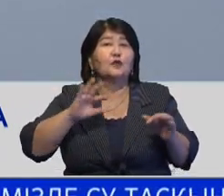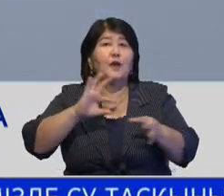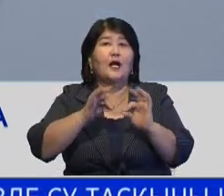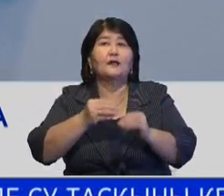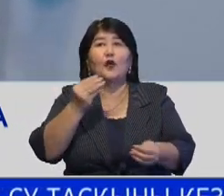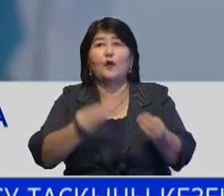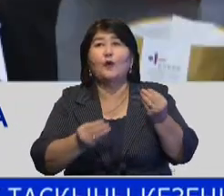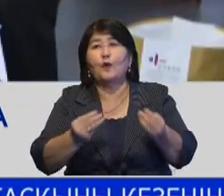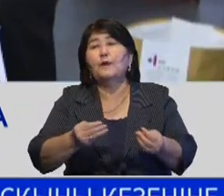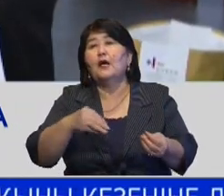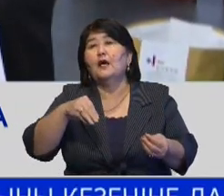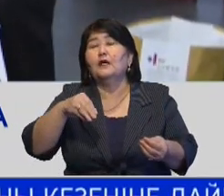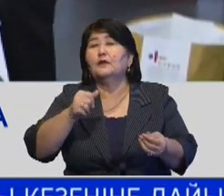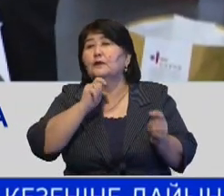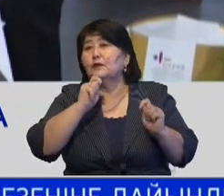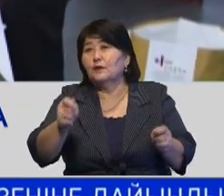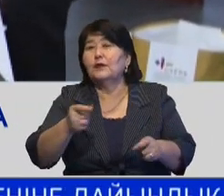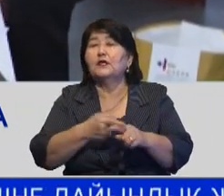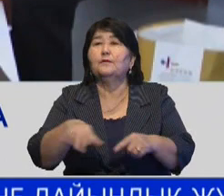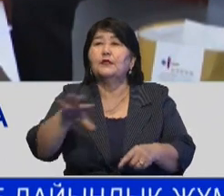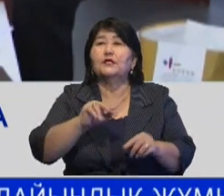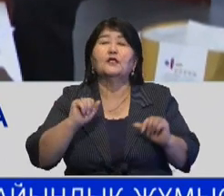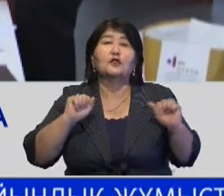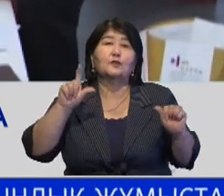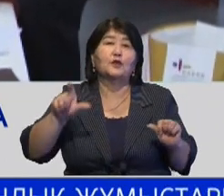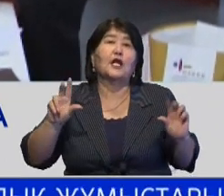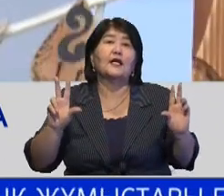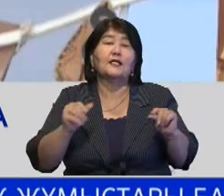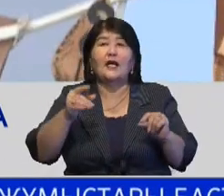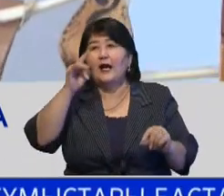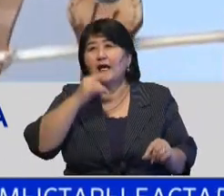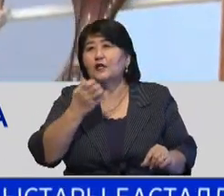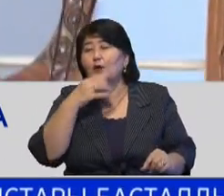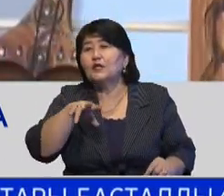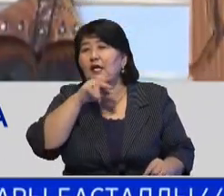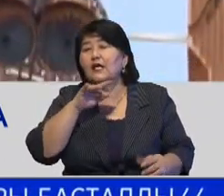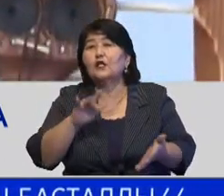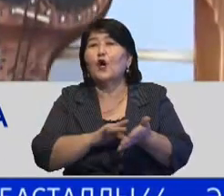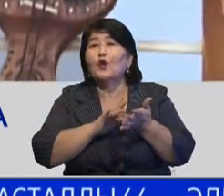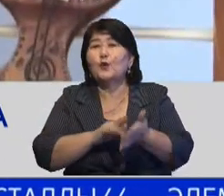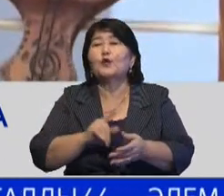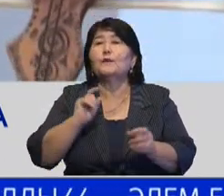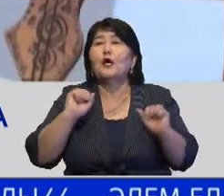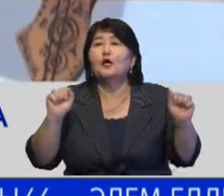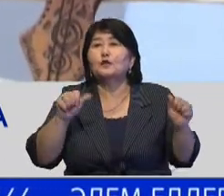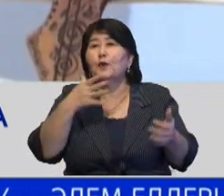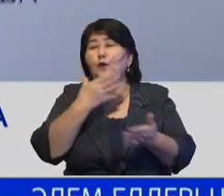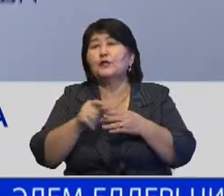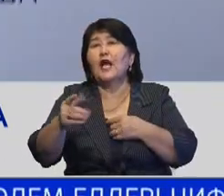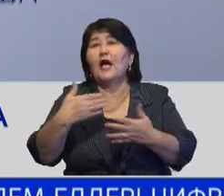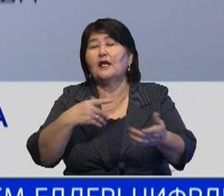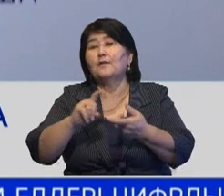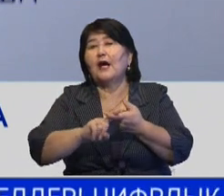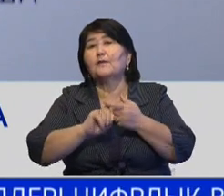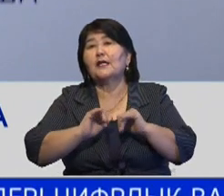олимпиадада ойындарының тұмарын табыстап, біздің спортшыларымызға сәттілік тіледі. Қазақстан мен Оңтүстік Корея туризм және спорт саласындағы өзара қарым-қатынасын